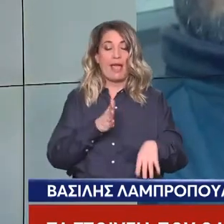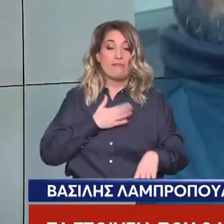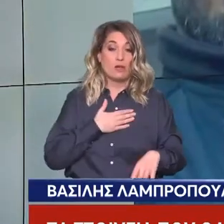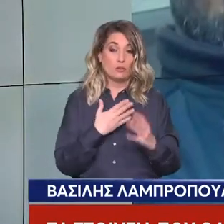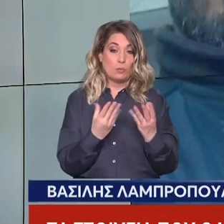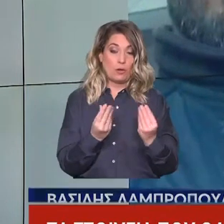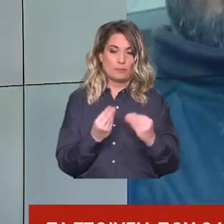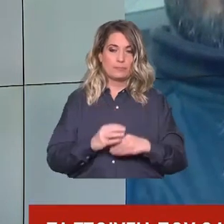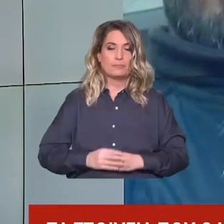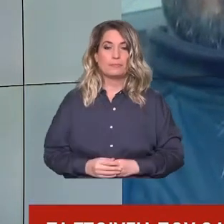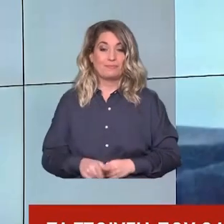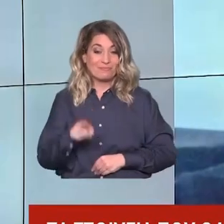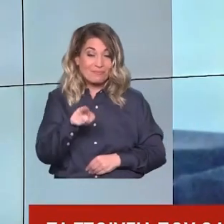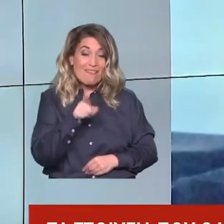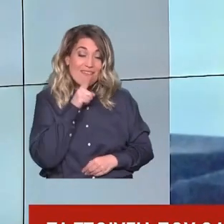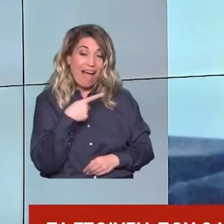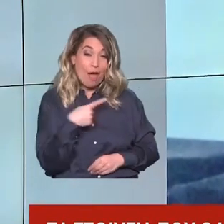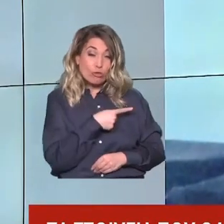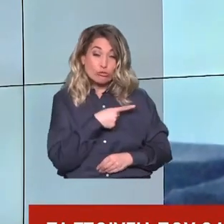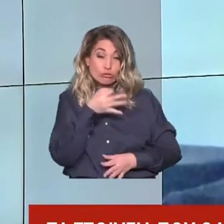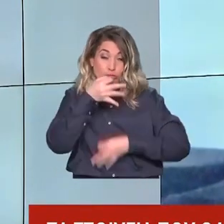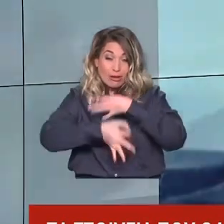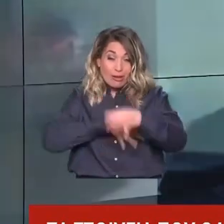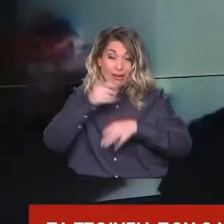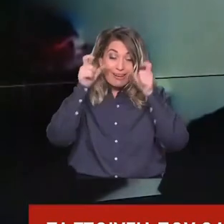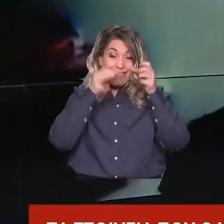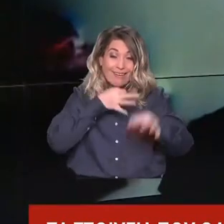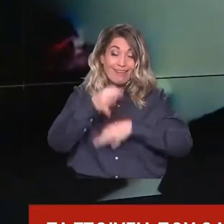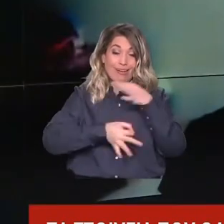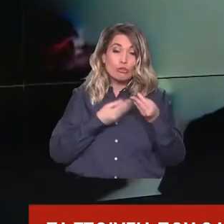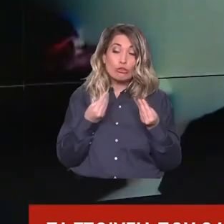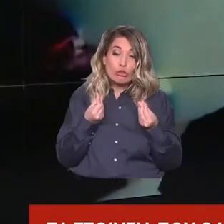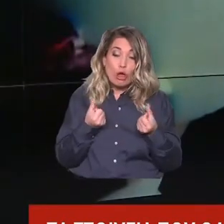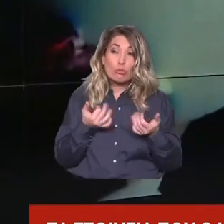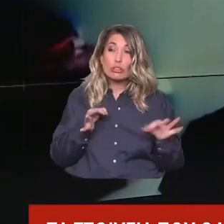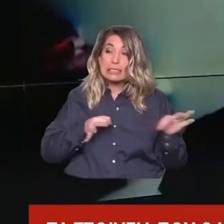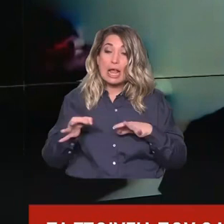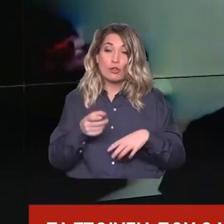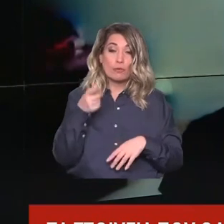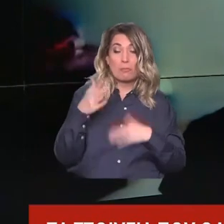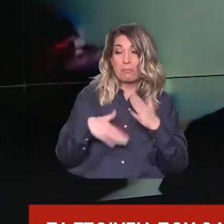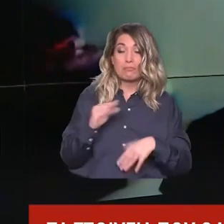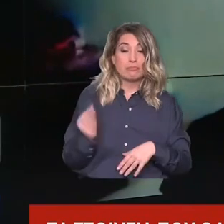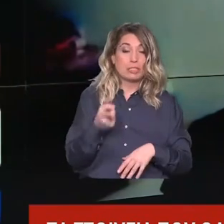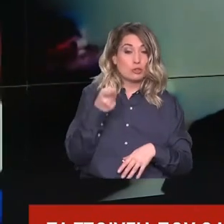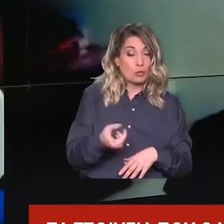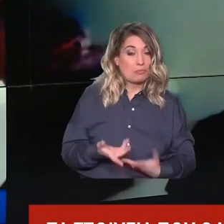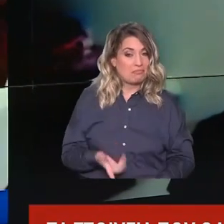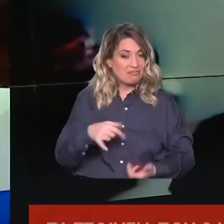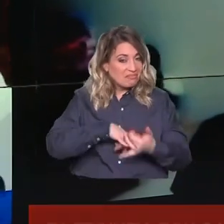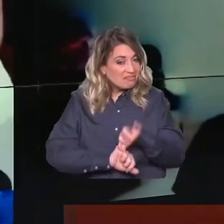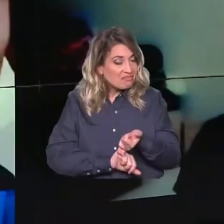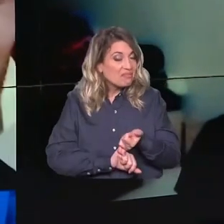δείχνει, θα το πω πολλωστή φορά, πως αυτός ο άνθρωπος σκοτώνει τη σύντροφό του και μητέρα του παιδιού τους,